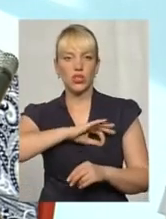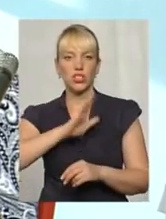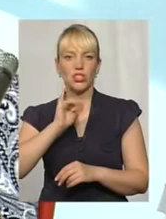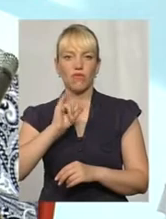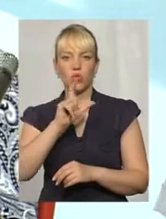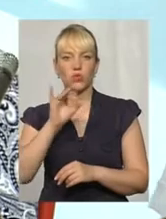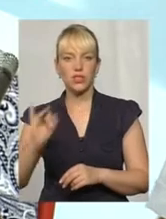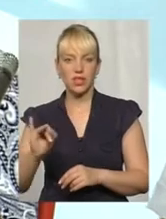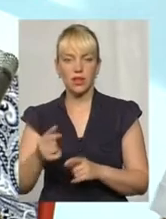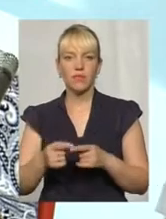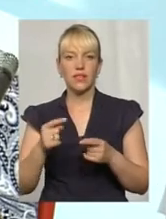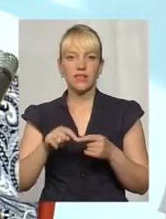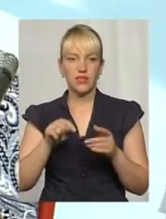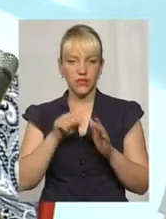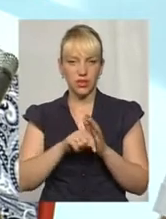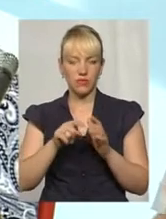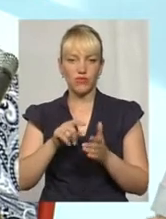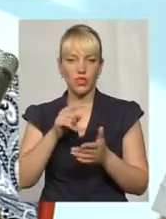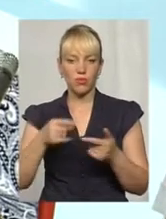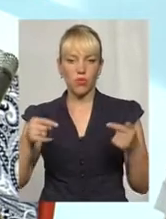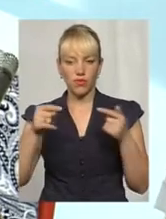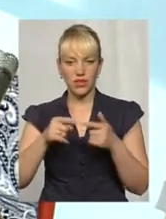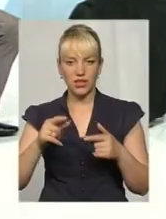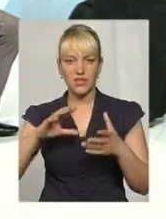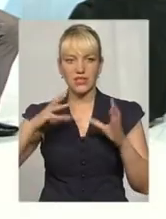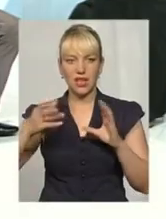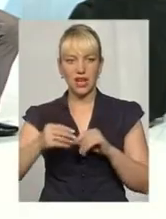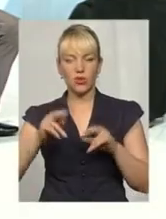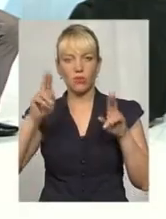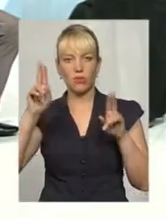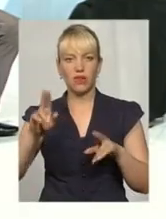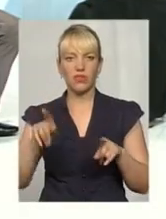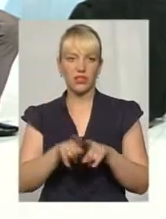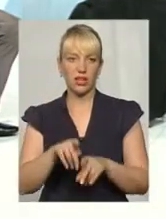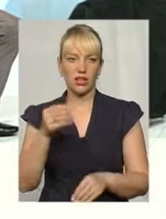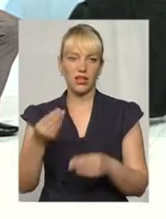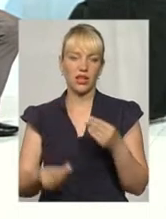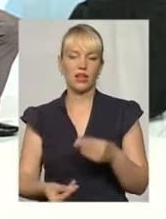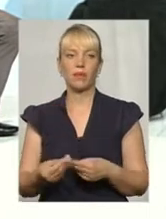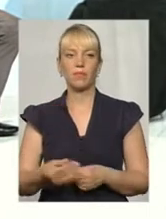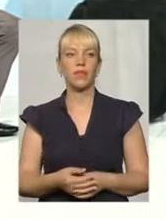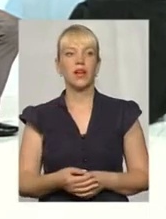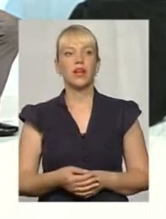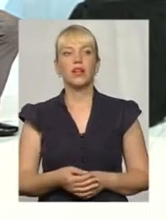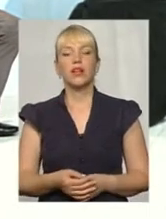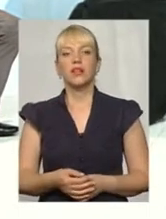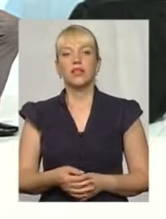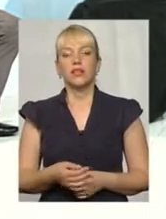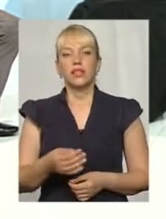вузи, значить, то він відповідно в загальному правилу і так і грає. Скажіть, будь